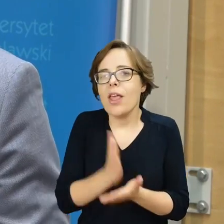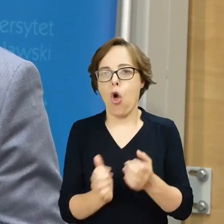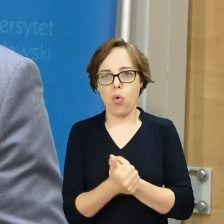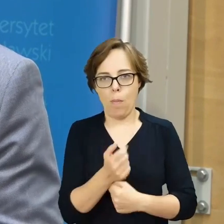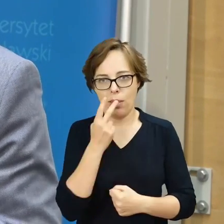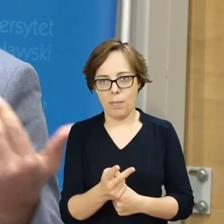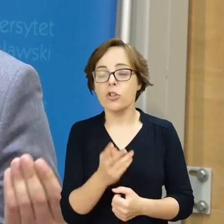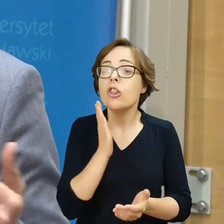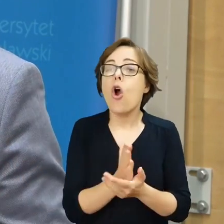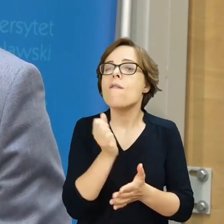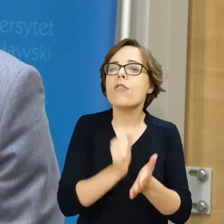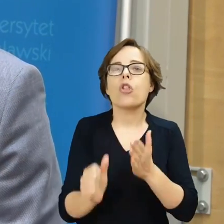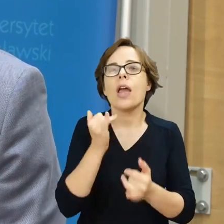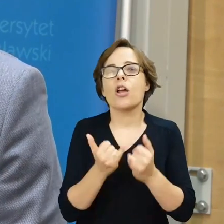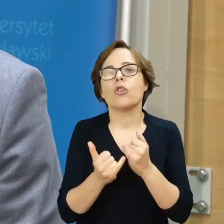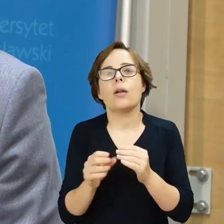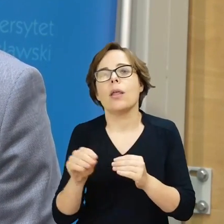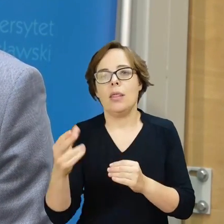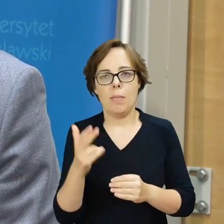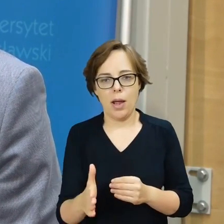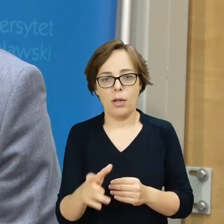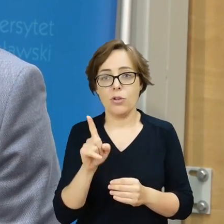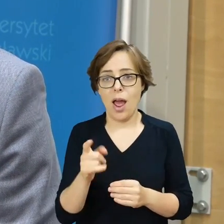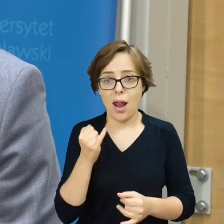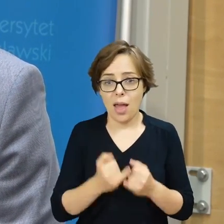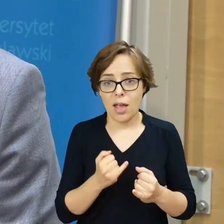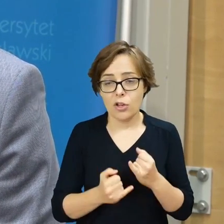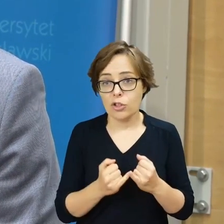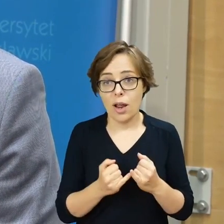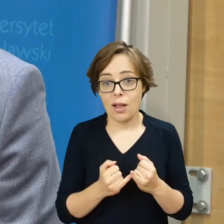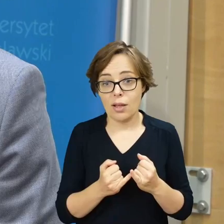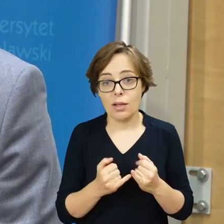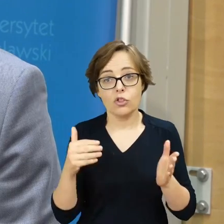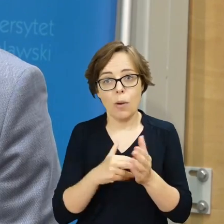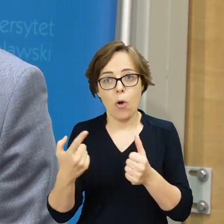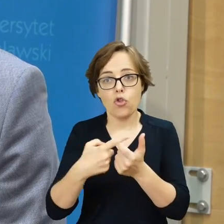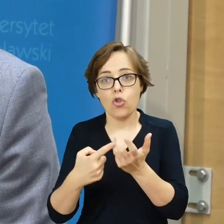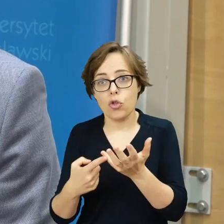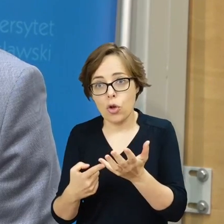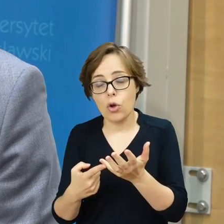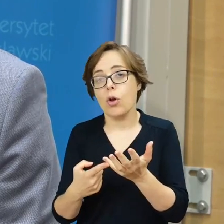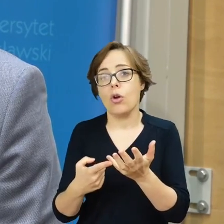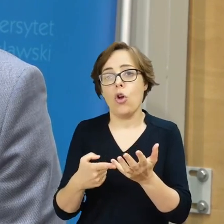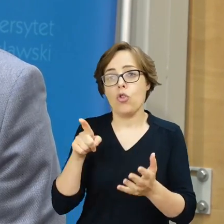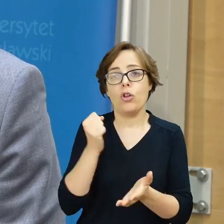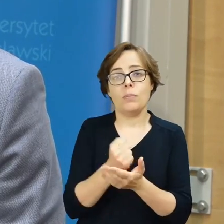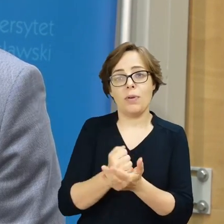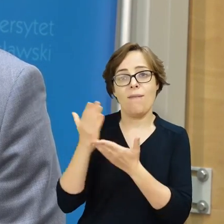a jeżeli nie, no to oczywiście jest sprawa do wyrokowania, prawda? I tutaj nie ma